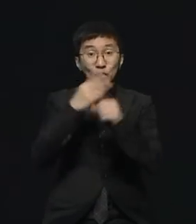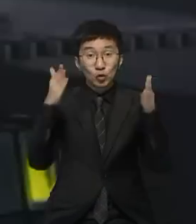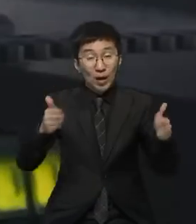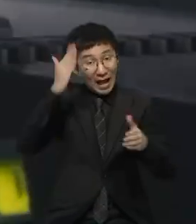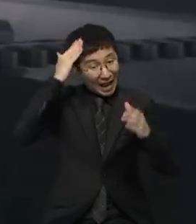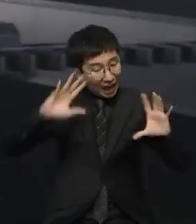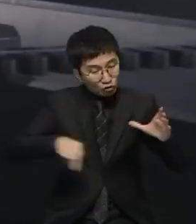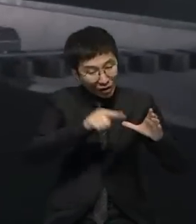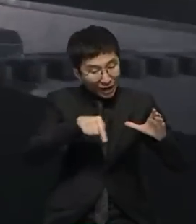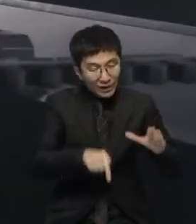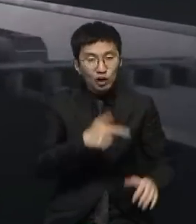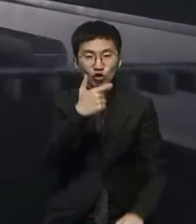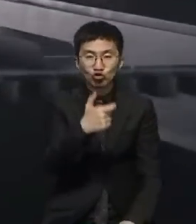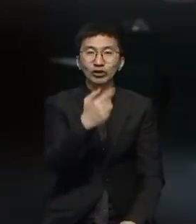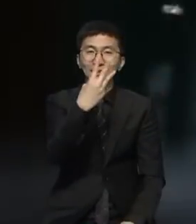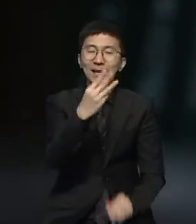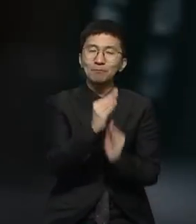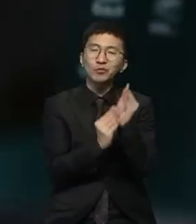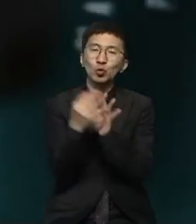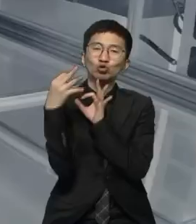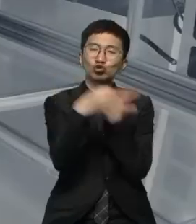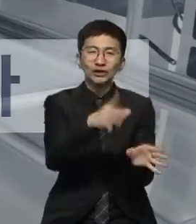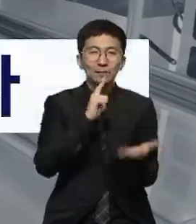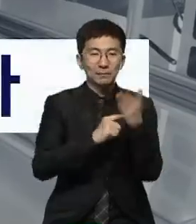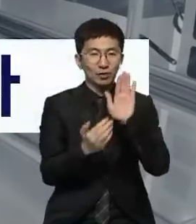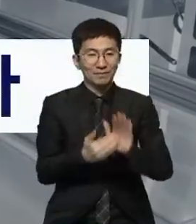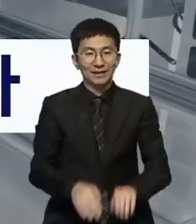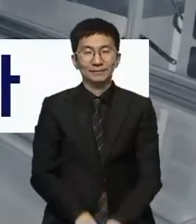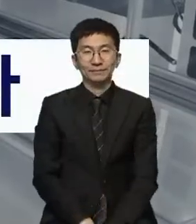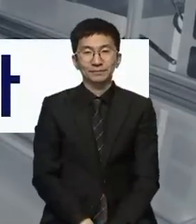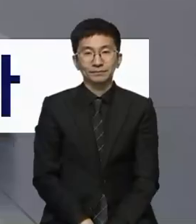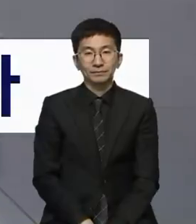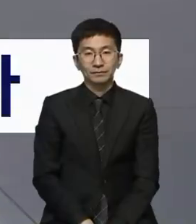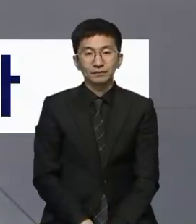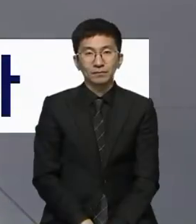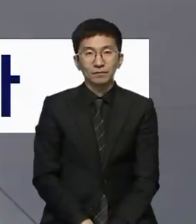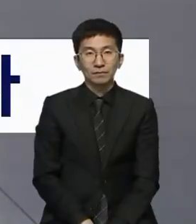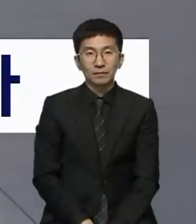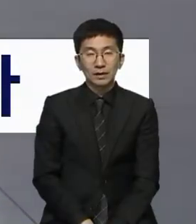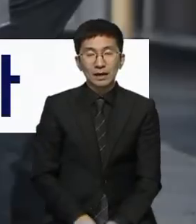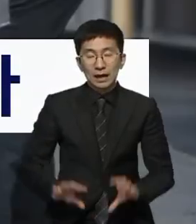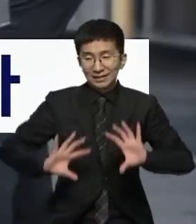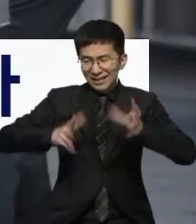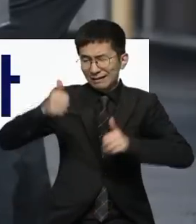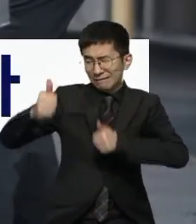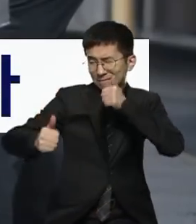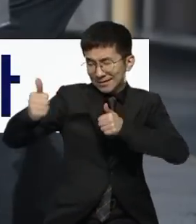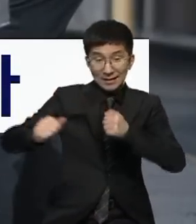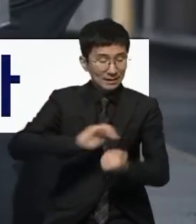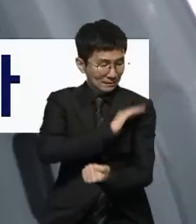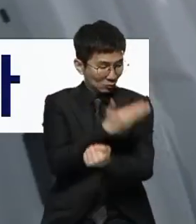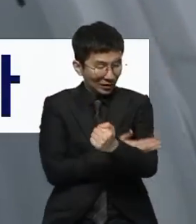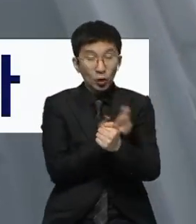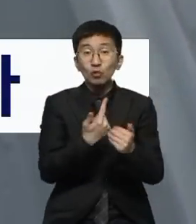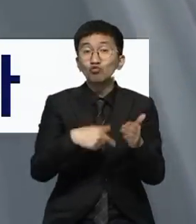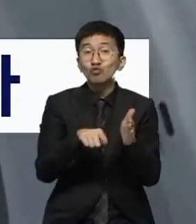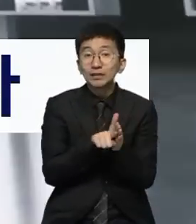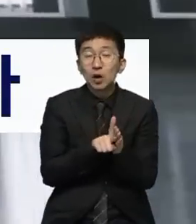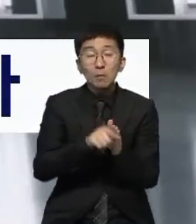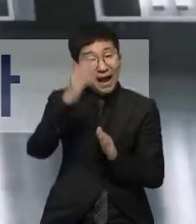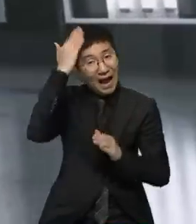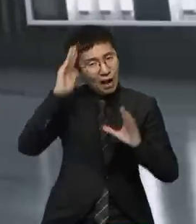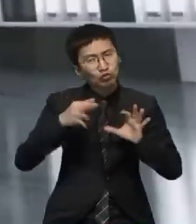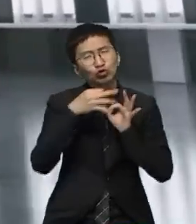국내에 63조 원을 투자하겠다고 밝혔습니다. 글로벌 사업 경쟁력 강화를 위해선 한국 투자가